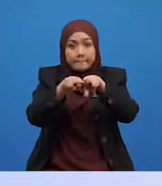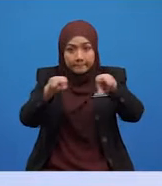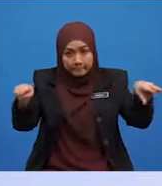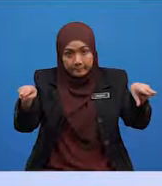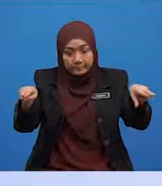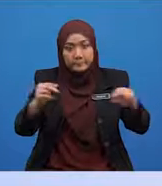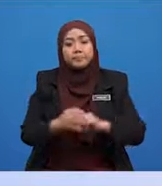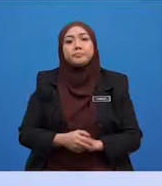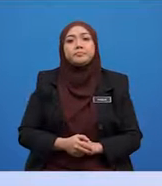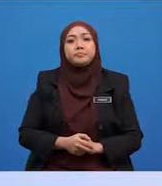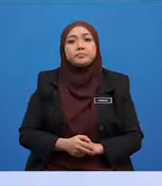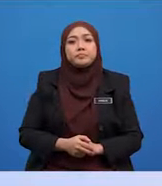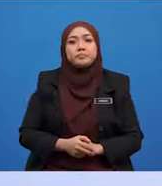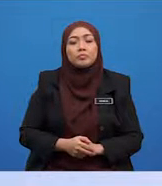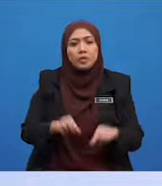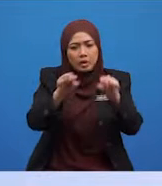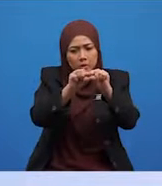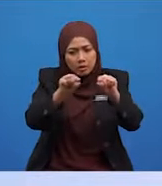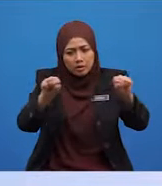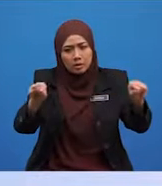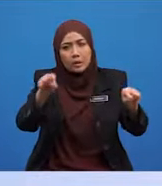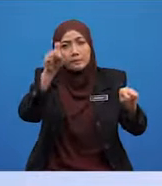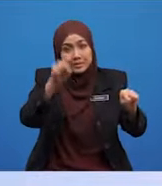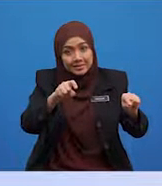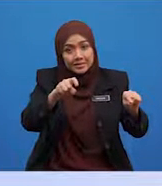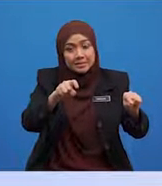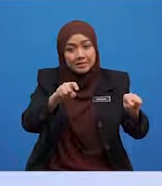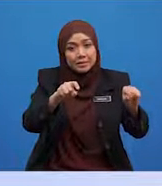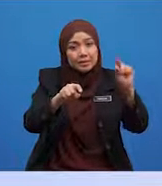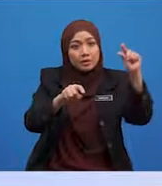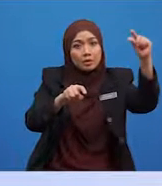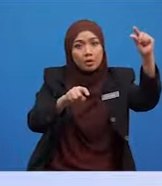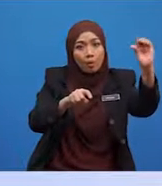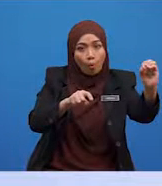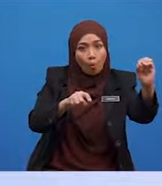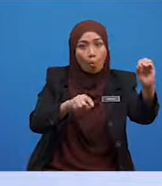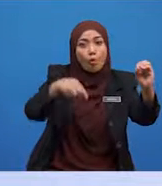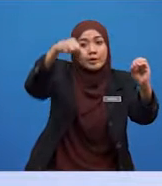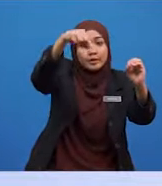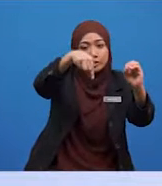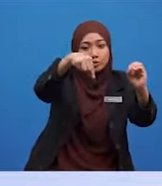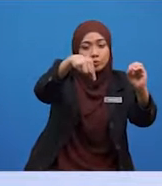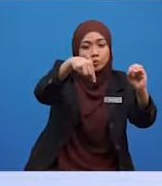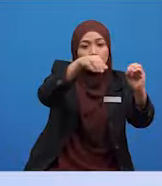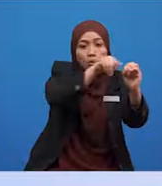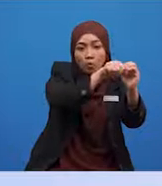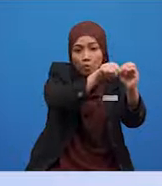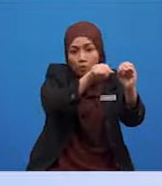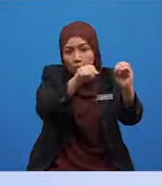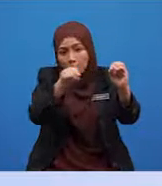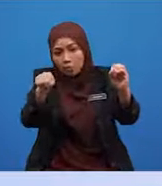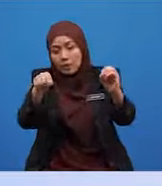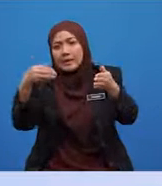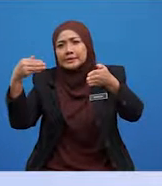Garis lurus yang dilukis perlu dilanjutkan sehingga menyentuh lilitan bulatan melalui pusat